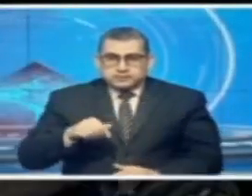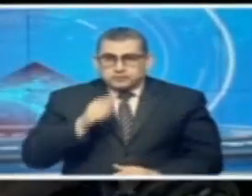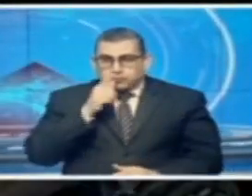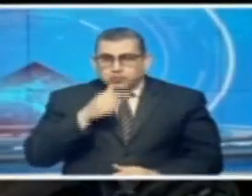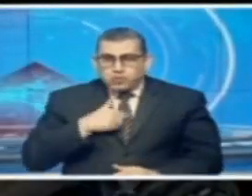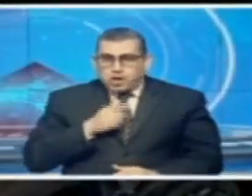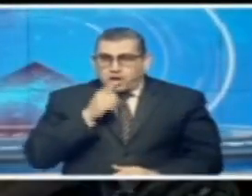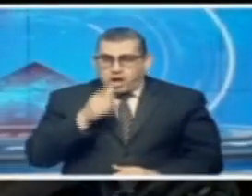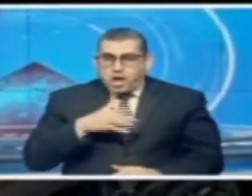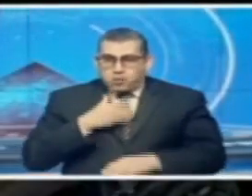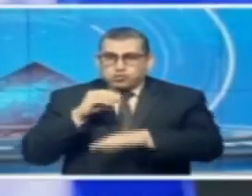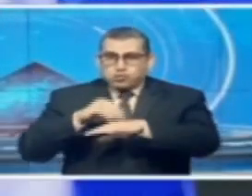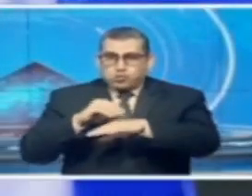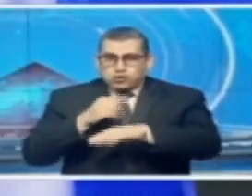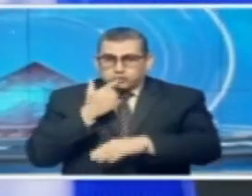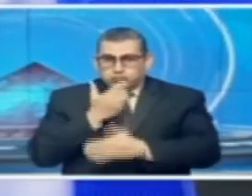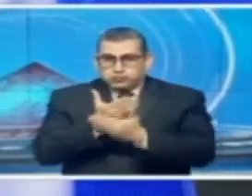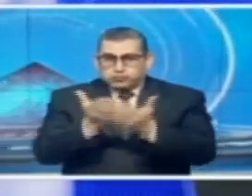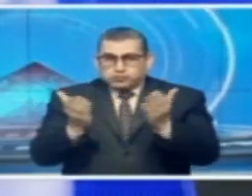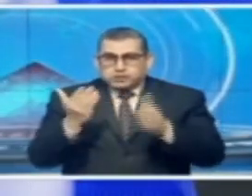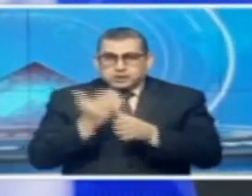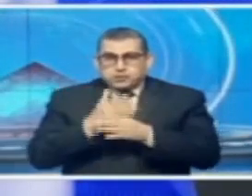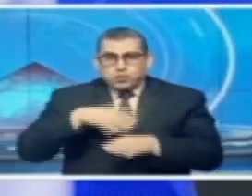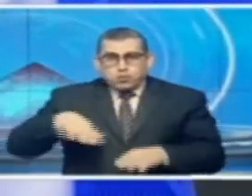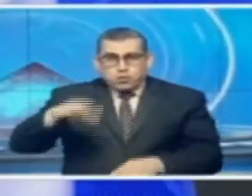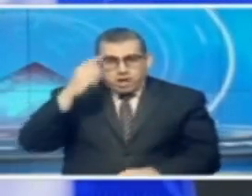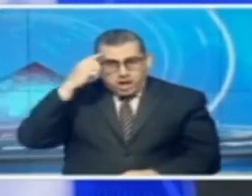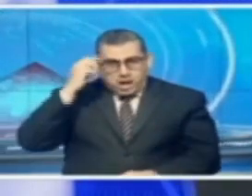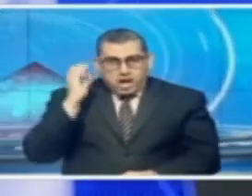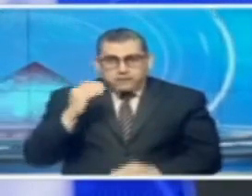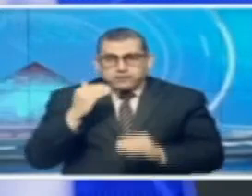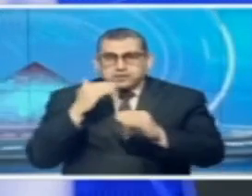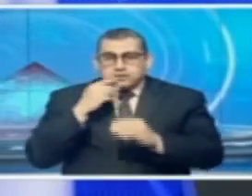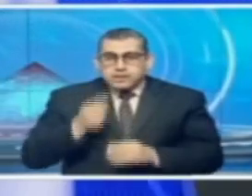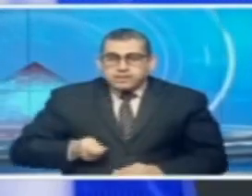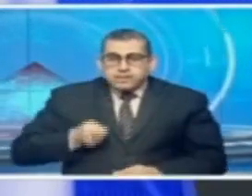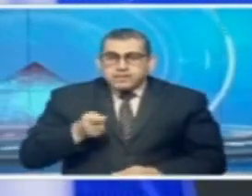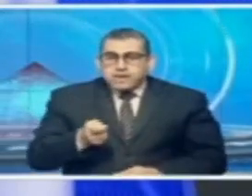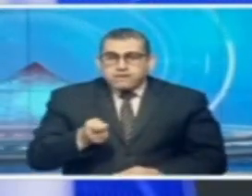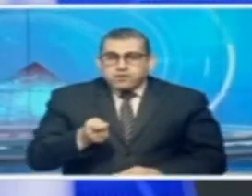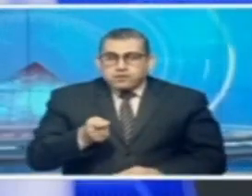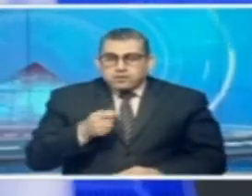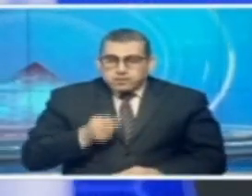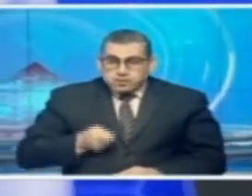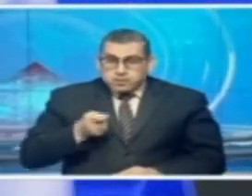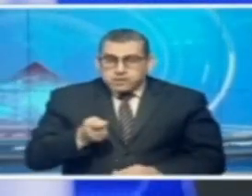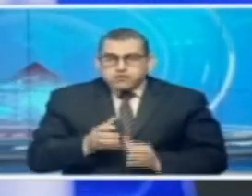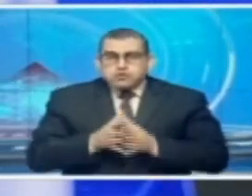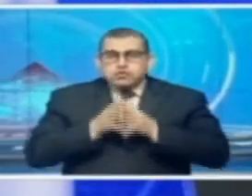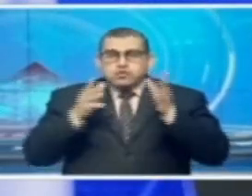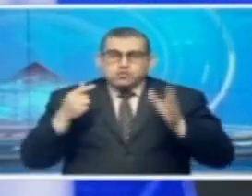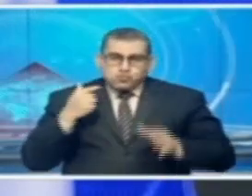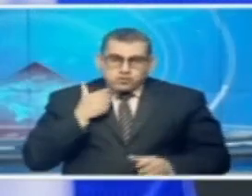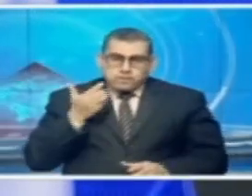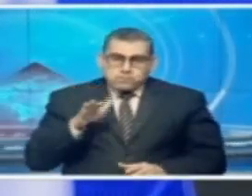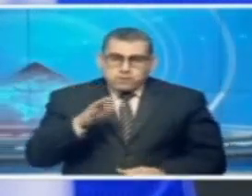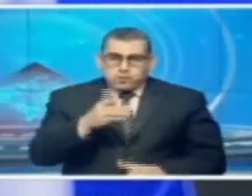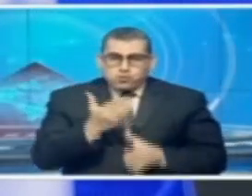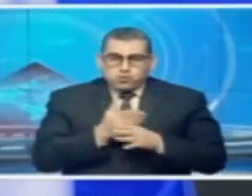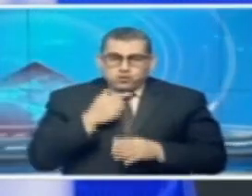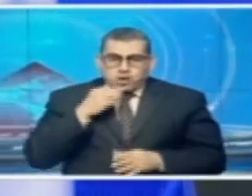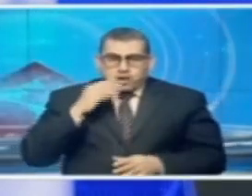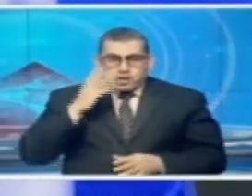بس عايز أأكده معاكم عشان تبقوا عارفين إن التمن للدفع ده هو تمن كبير صحيح ولا يعوض